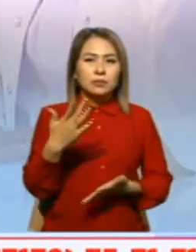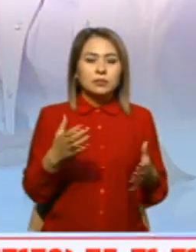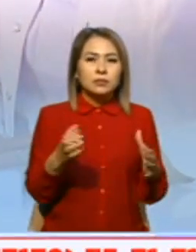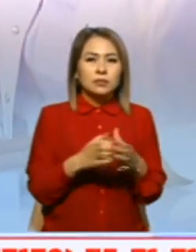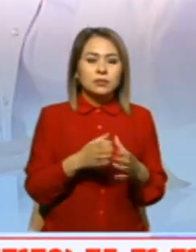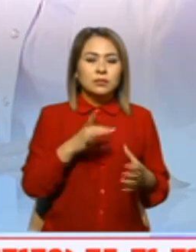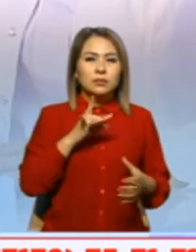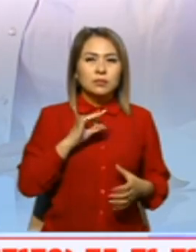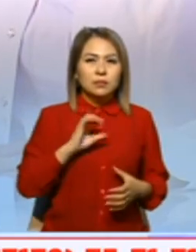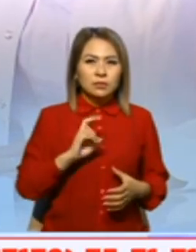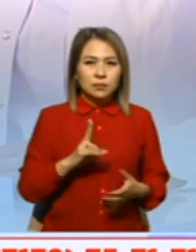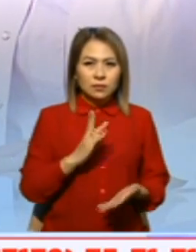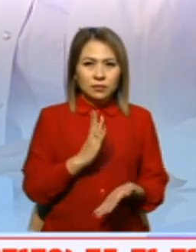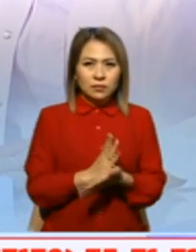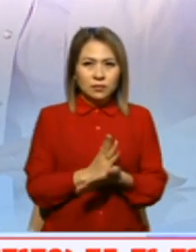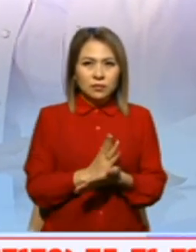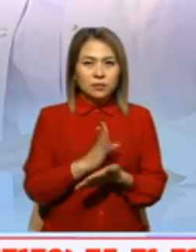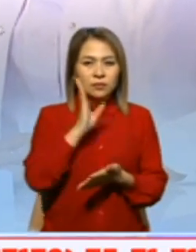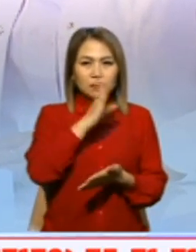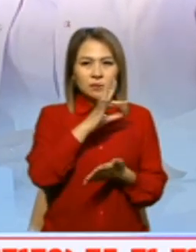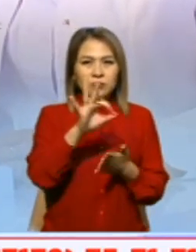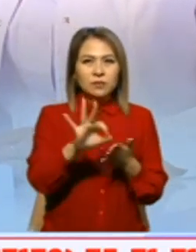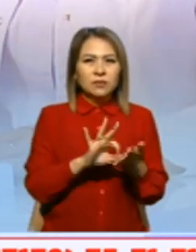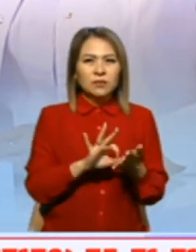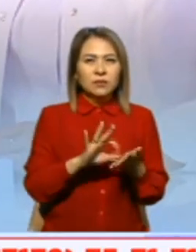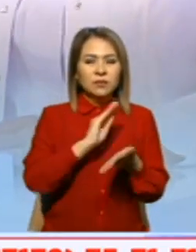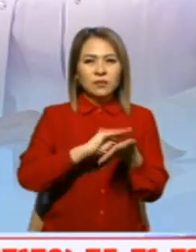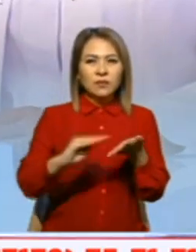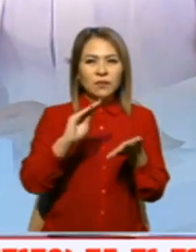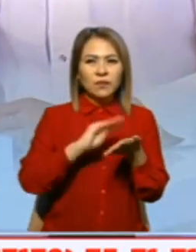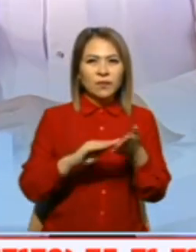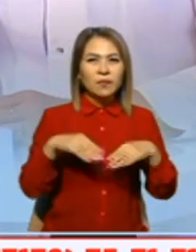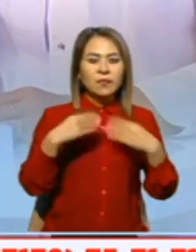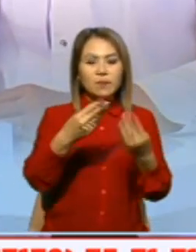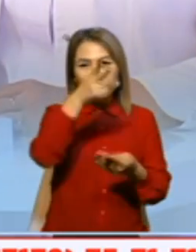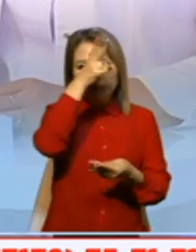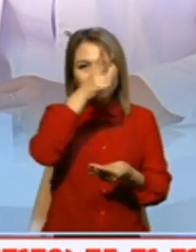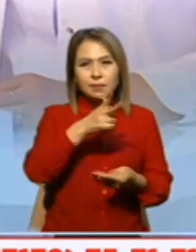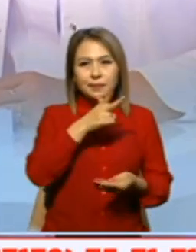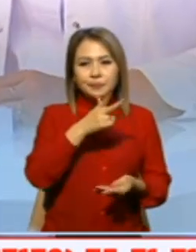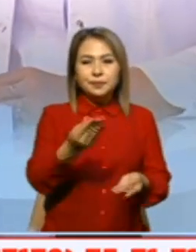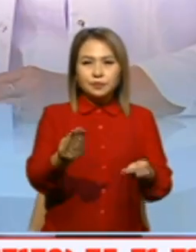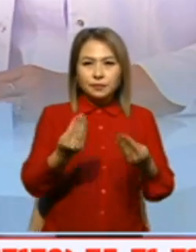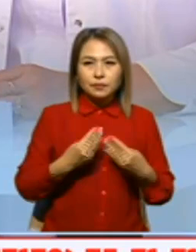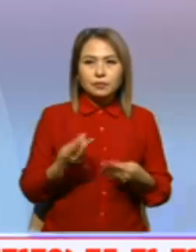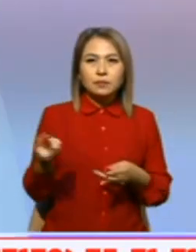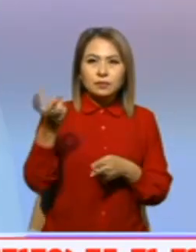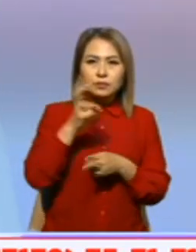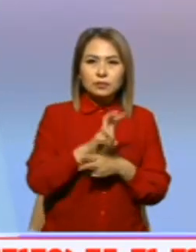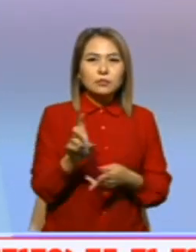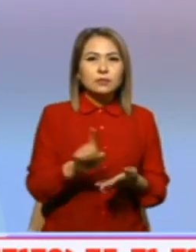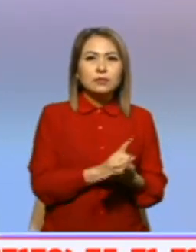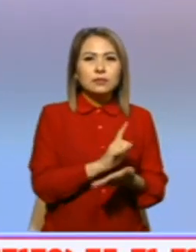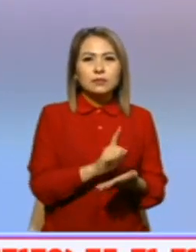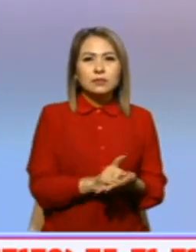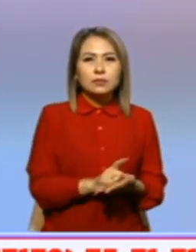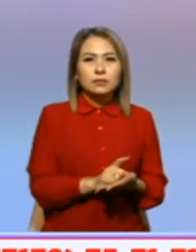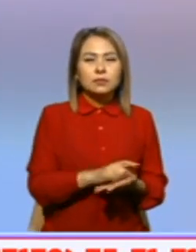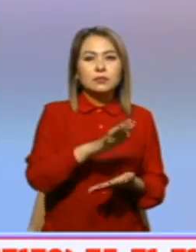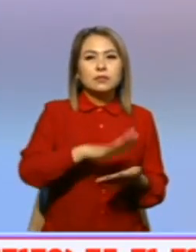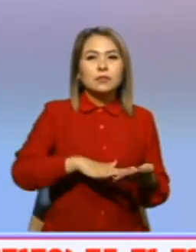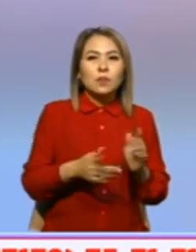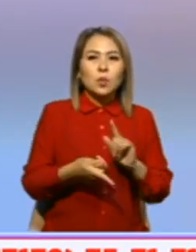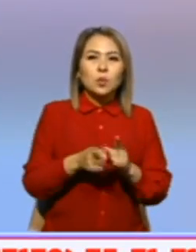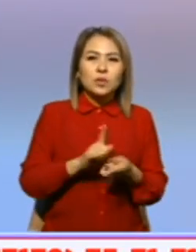риска болатын болса, анасына біз даже қолына жазып береміз. Үш айлығында келу керек. Ал үш айында келген соң тағы